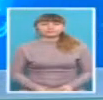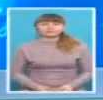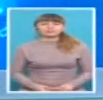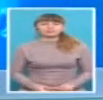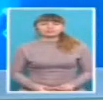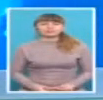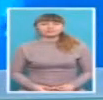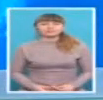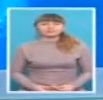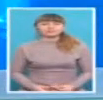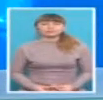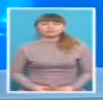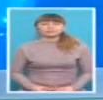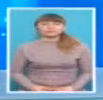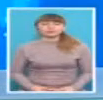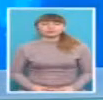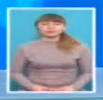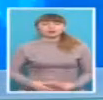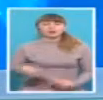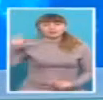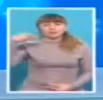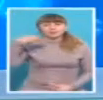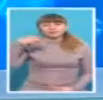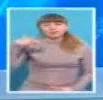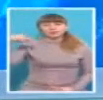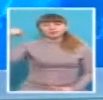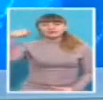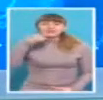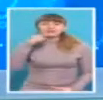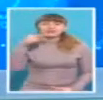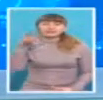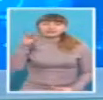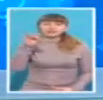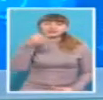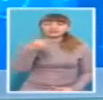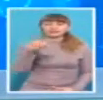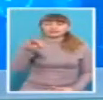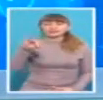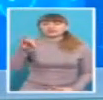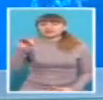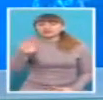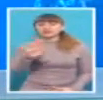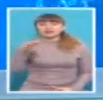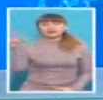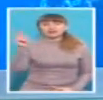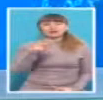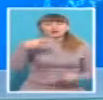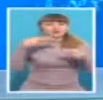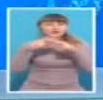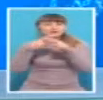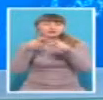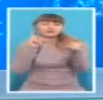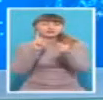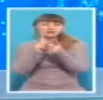болған Дмитрий Медведев пен премьер-министр Бақытжан Сағынтаев та кездесті. Ресей премьер-министрінің ресми сапары аясында екі ел үкімет